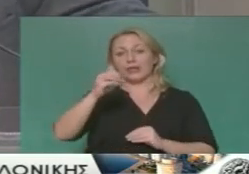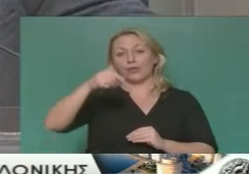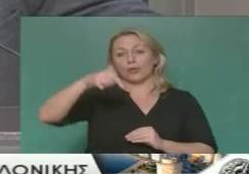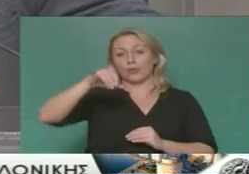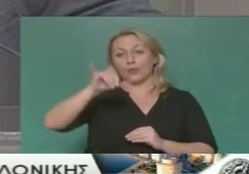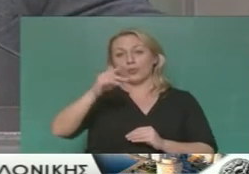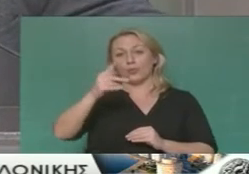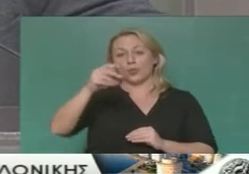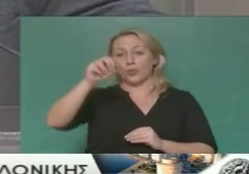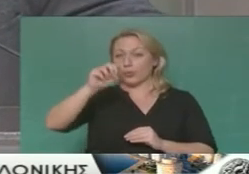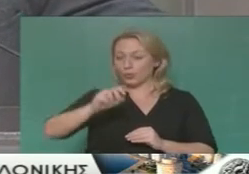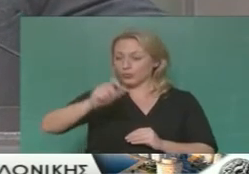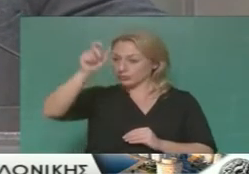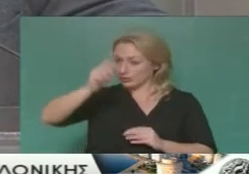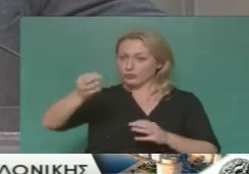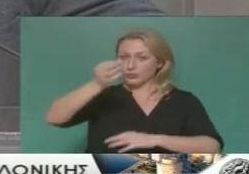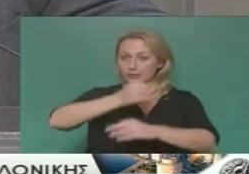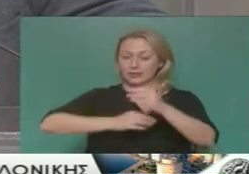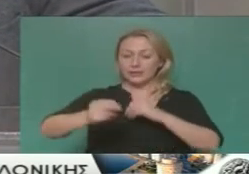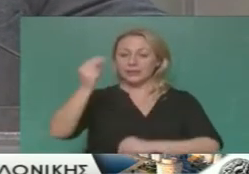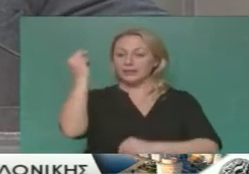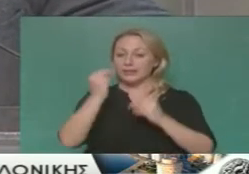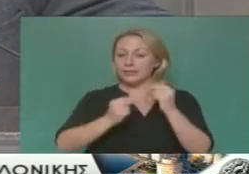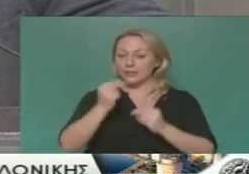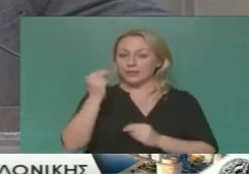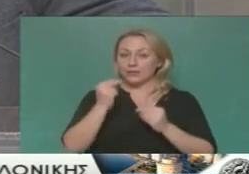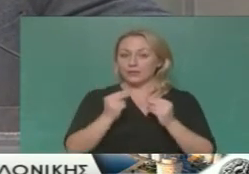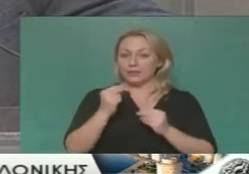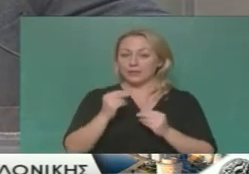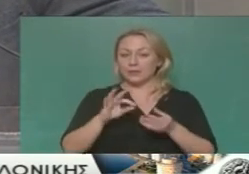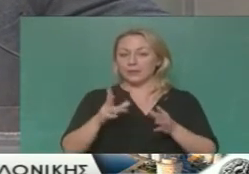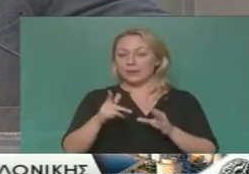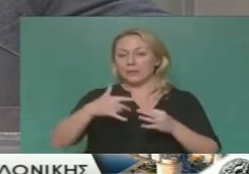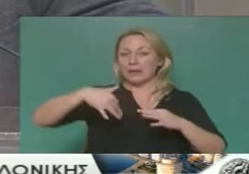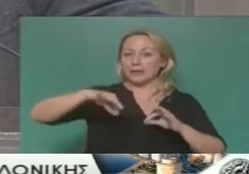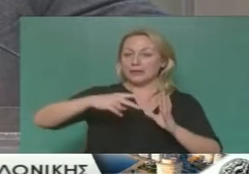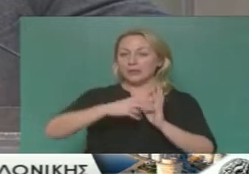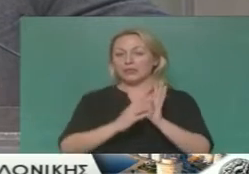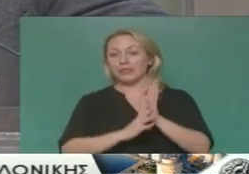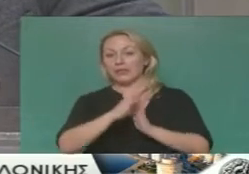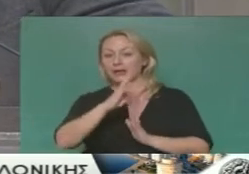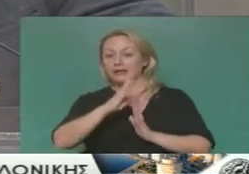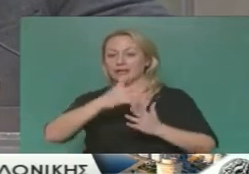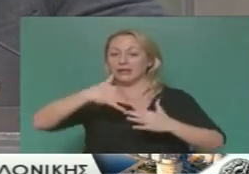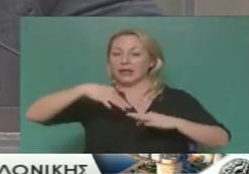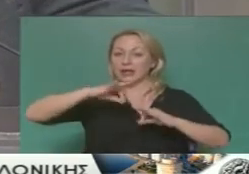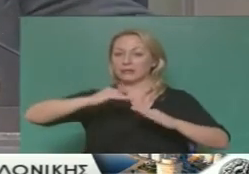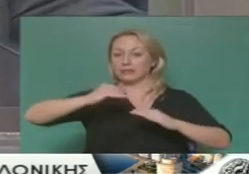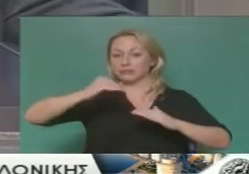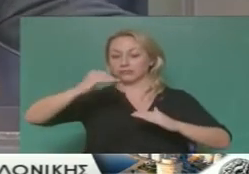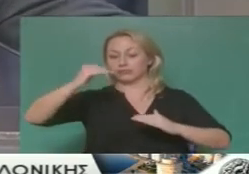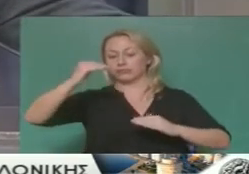αυτός είχε αναφέρει ότι τα προβλήματα περίπου αρχίσαν από το 2014 και